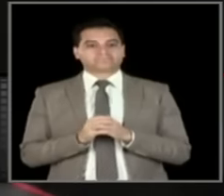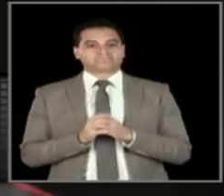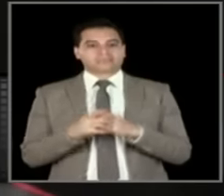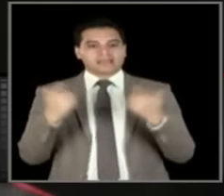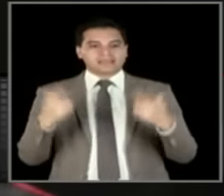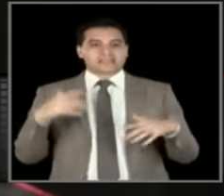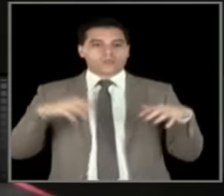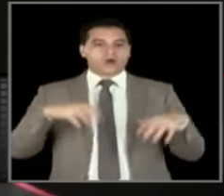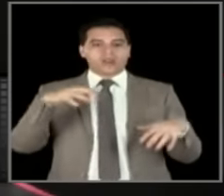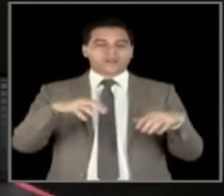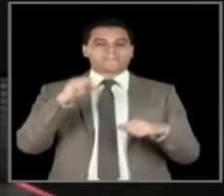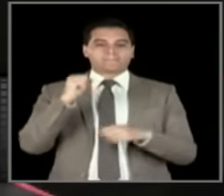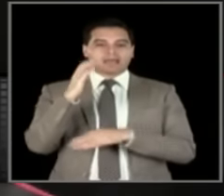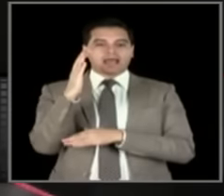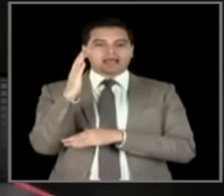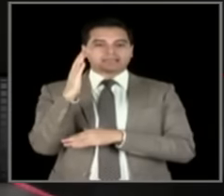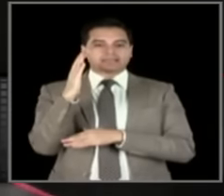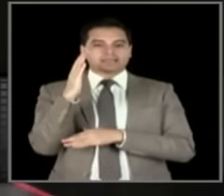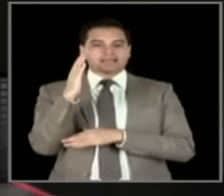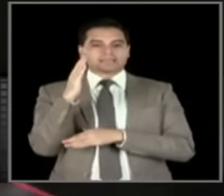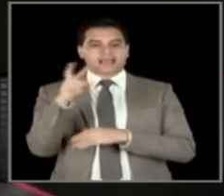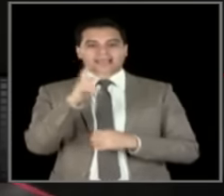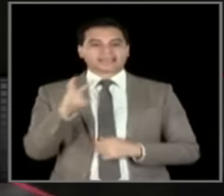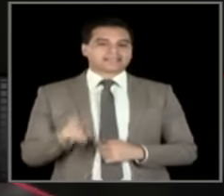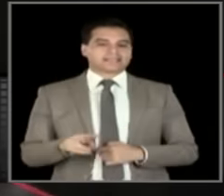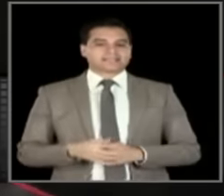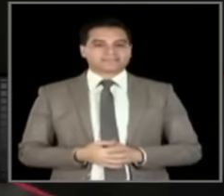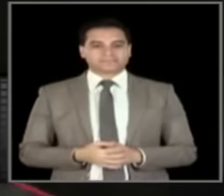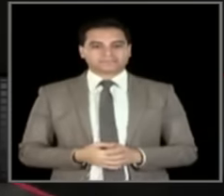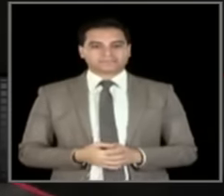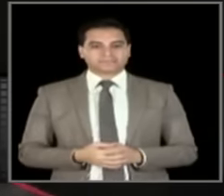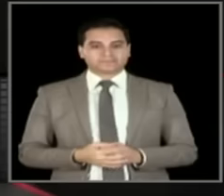دول حوض النيل.